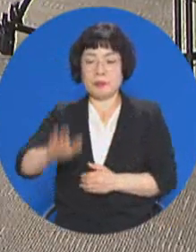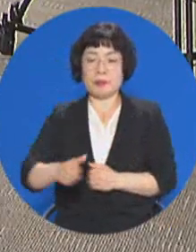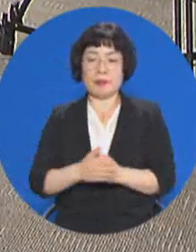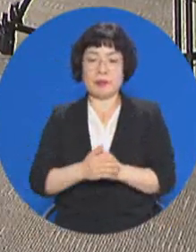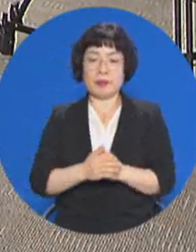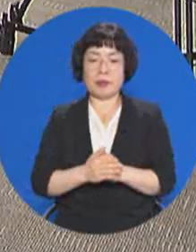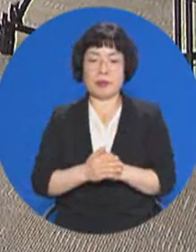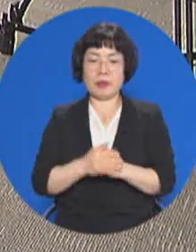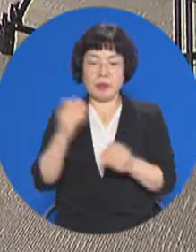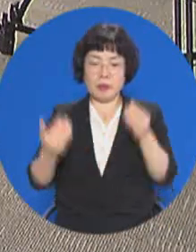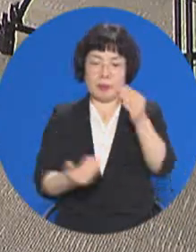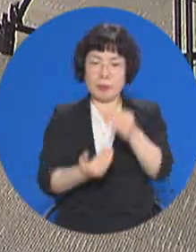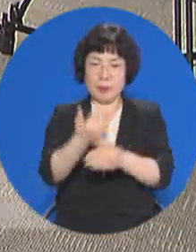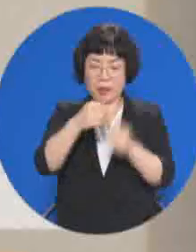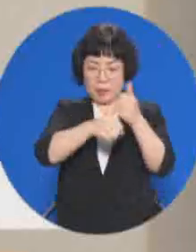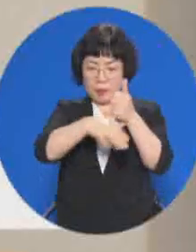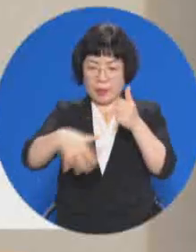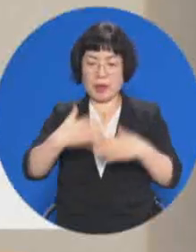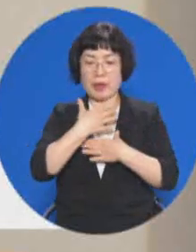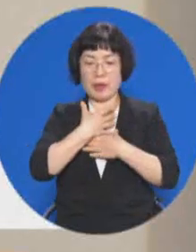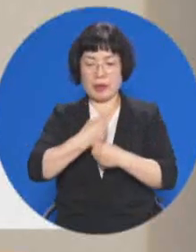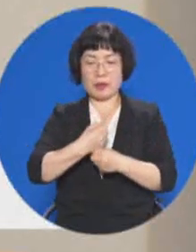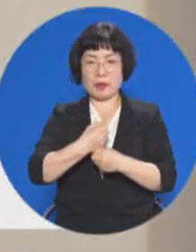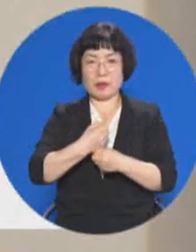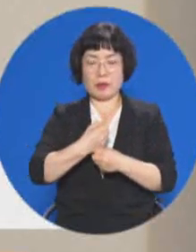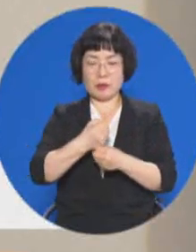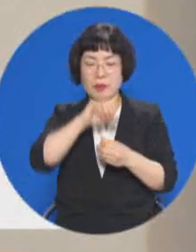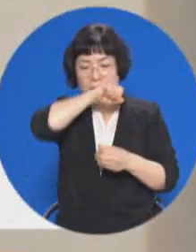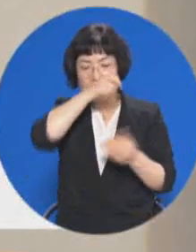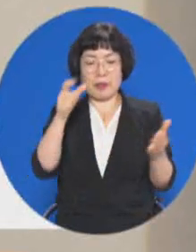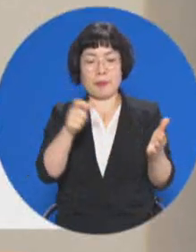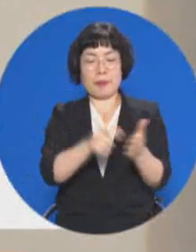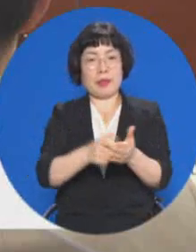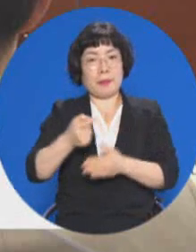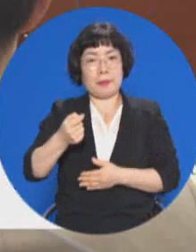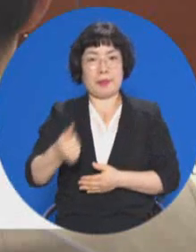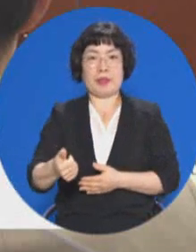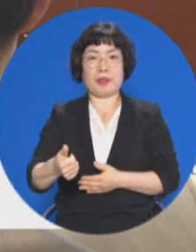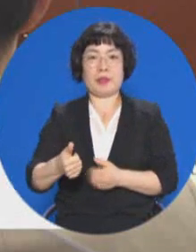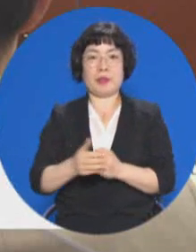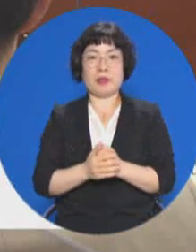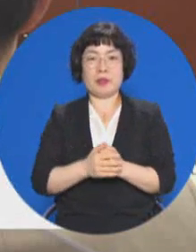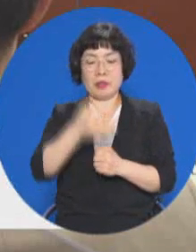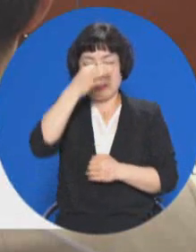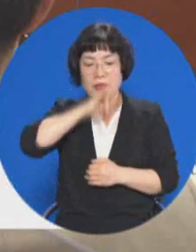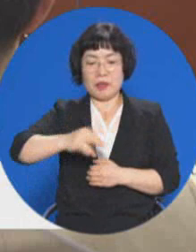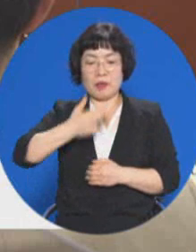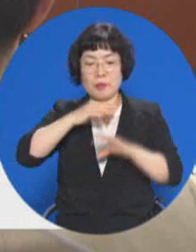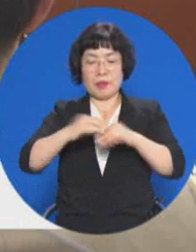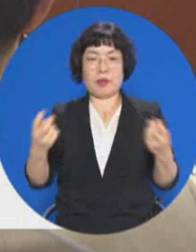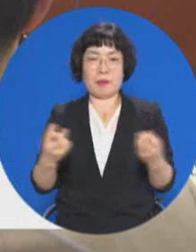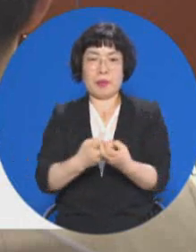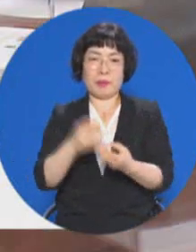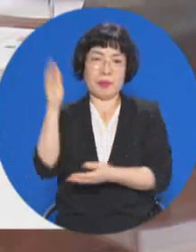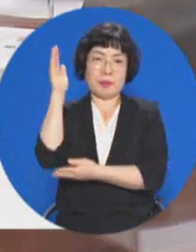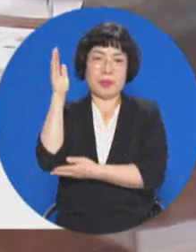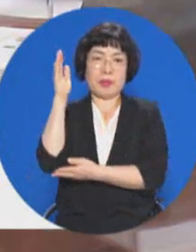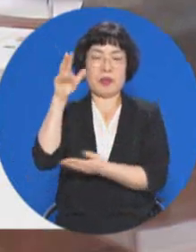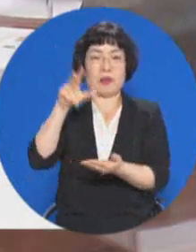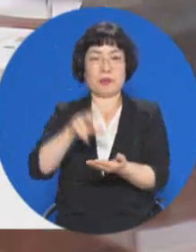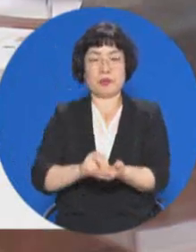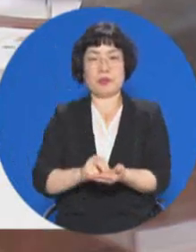정작 산재율이 높은 하청업체의 안전 관리비에는 적은 예산을 편성하는 등 실효성 없는 대책만 내놓고 있다는